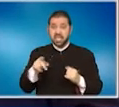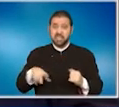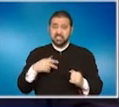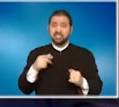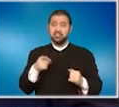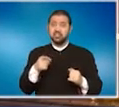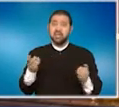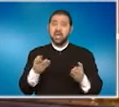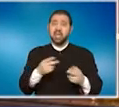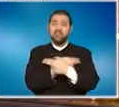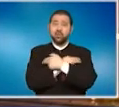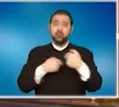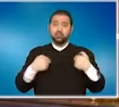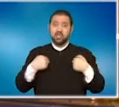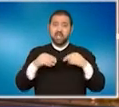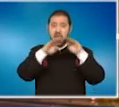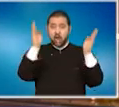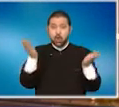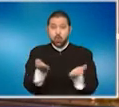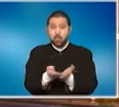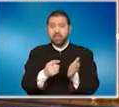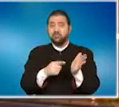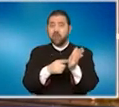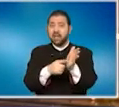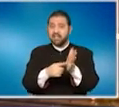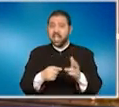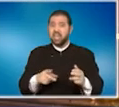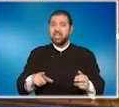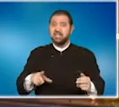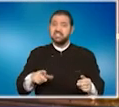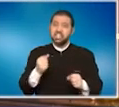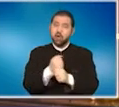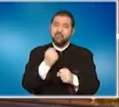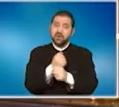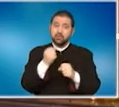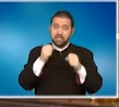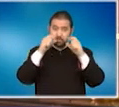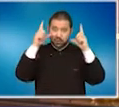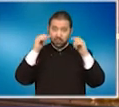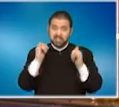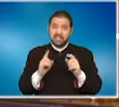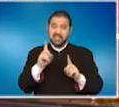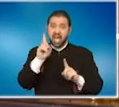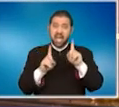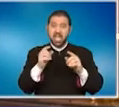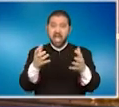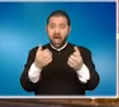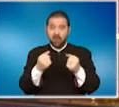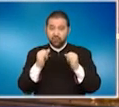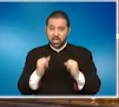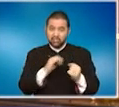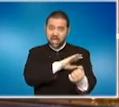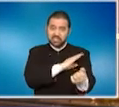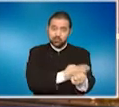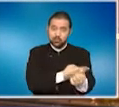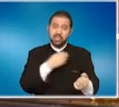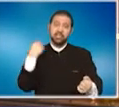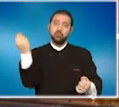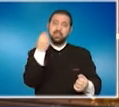Minunile sunt cu oamenii noi care se petrec și se produc acum. Acum. Un om frumos, un